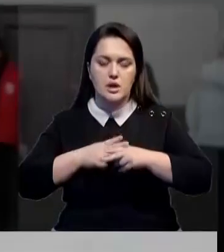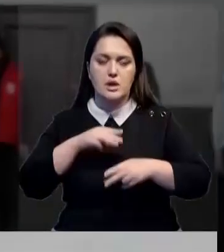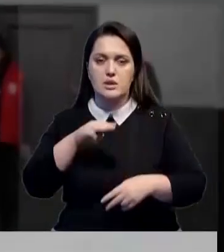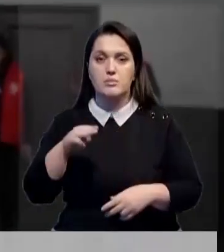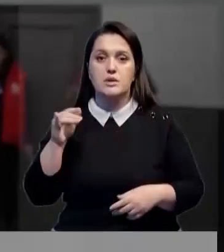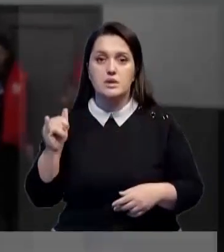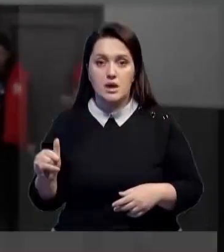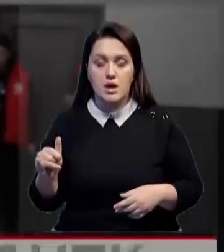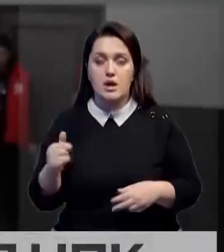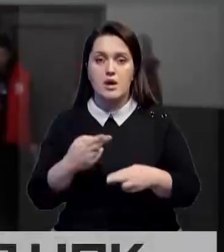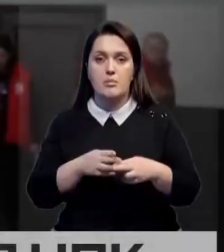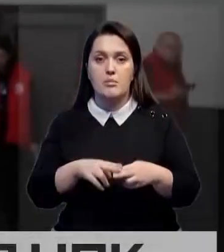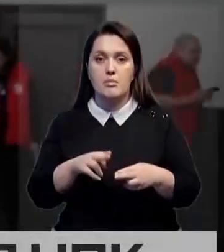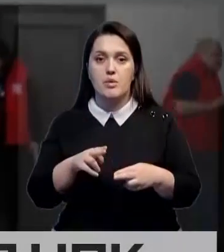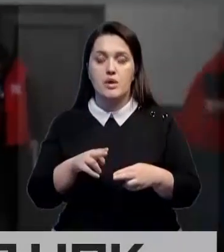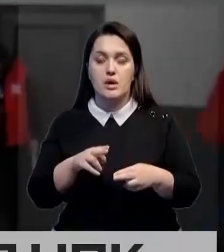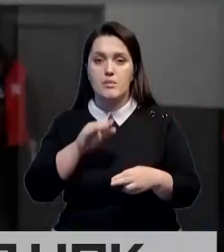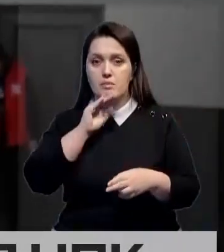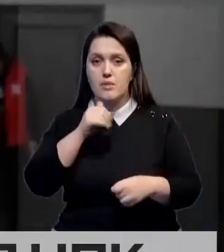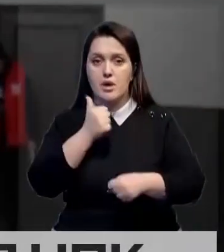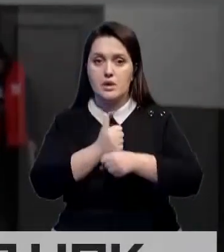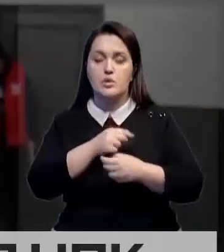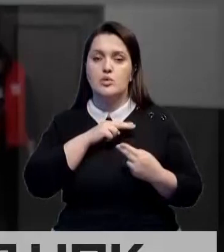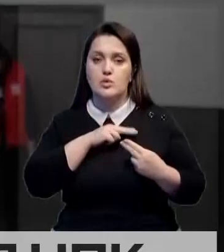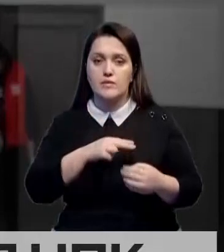Темиртау, с профсоюзными лидерами, с